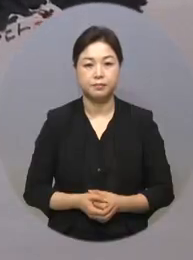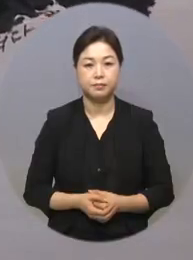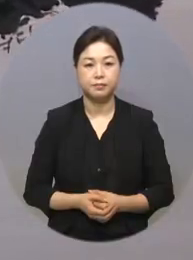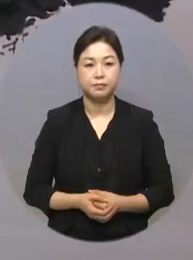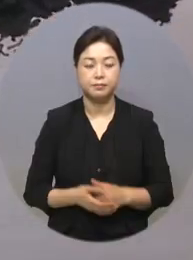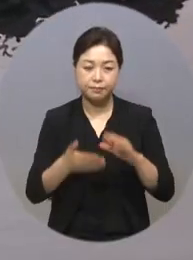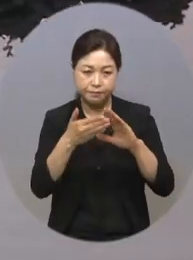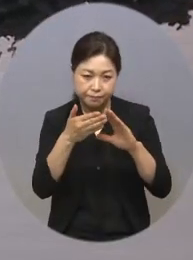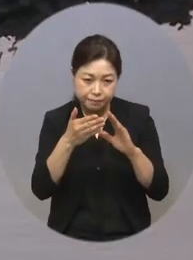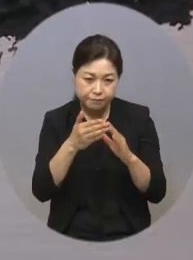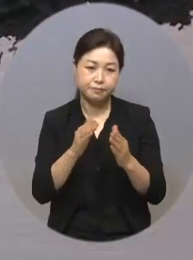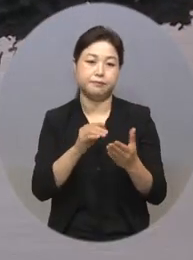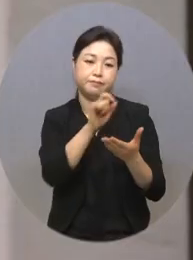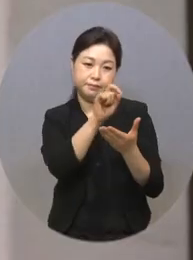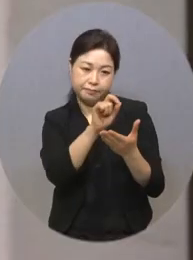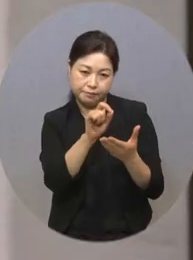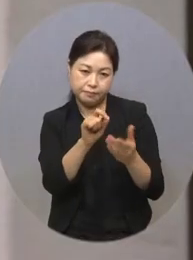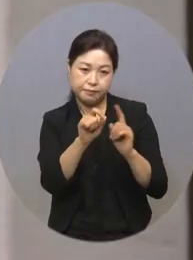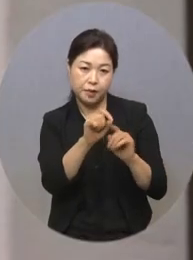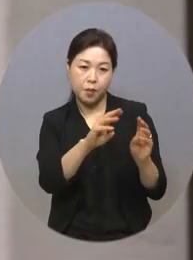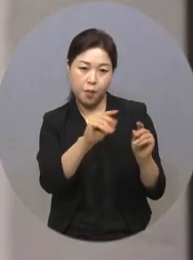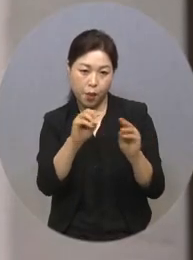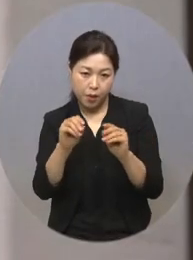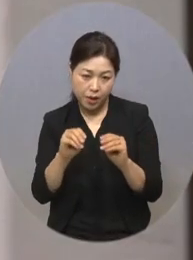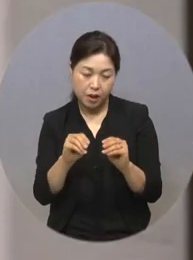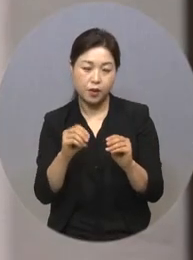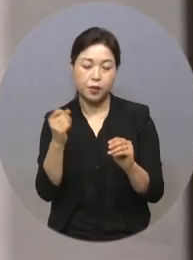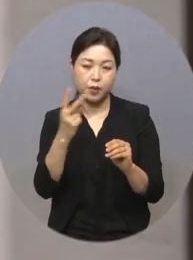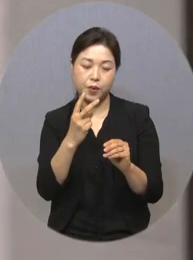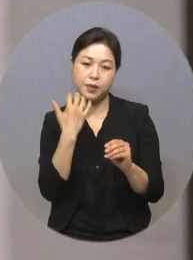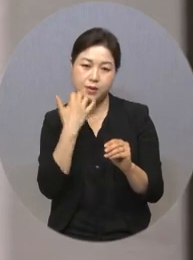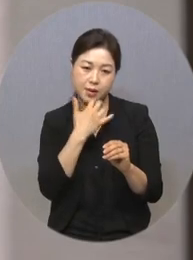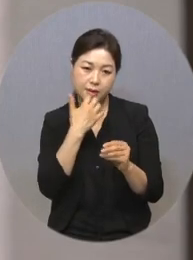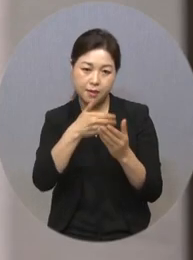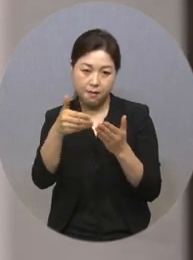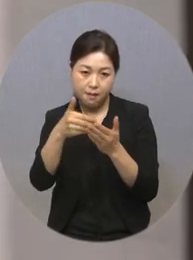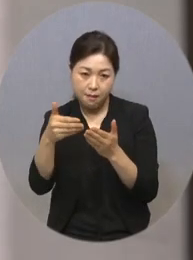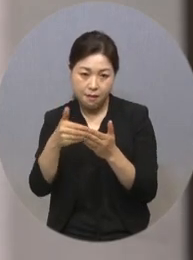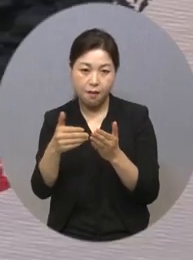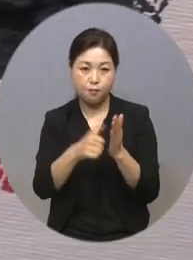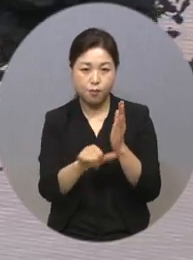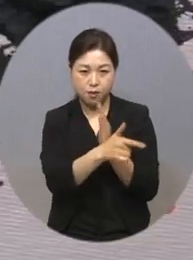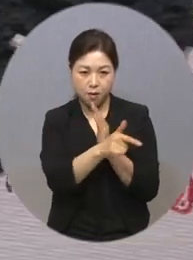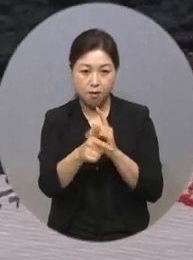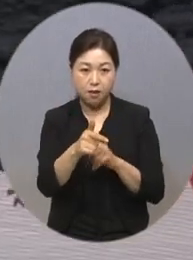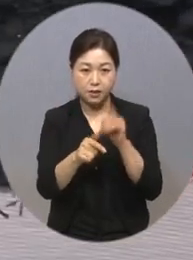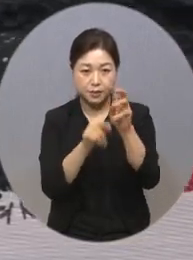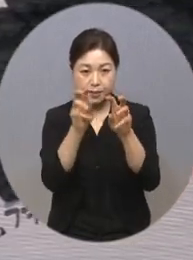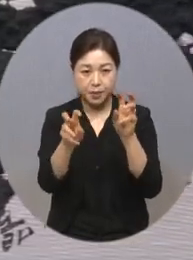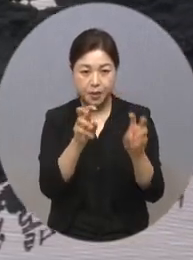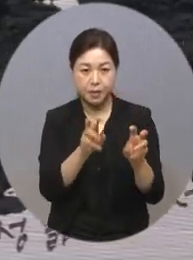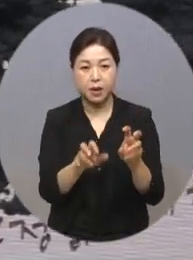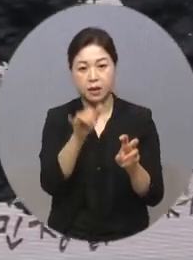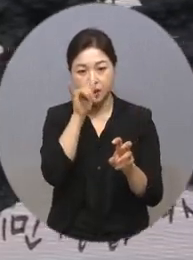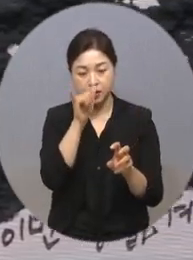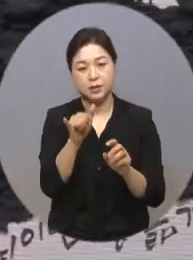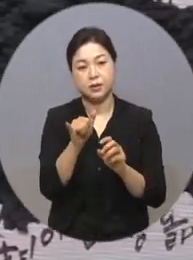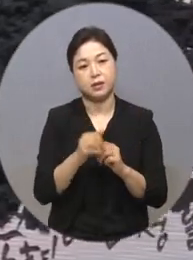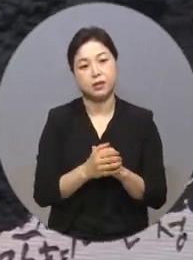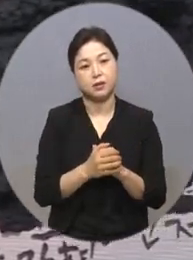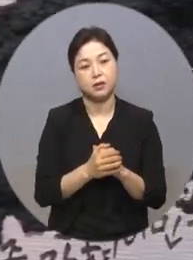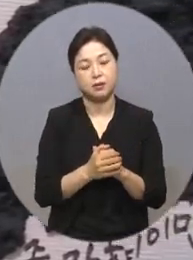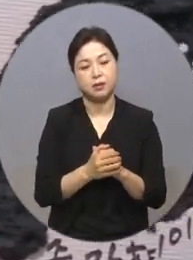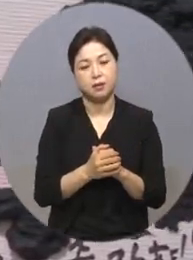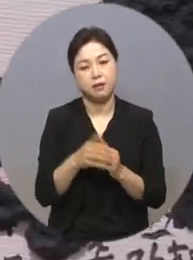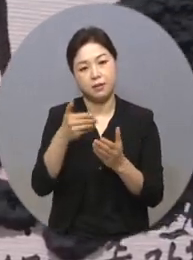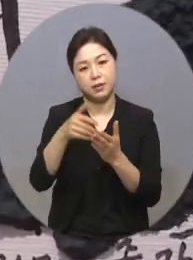정성껏 쓴 글씨 위에 모래와 물감 등 다양한 도구나 형태로 표현한 오브제 작품들은 작가만의